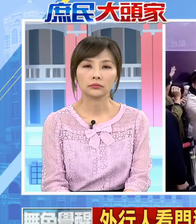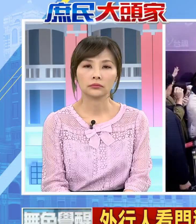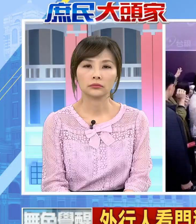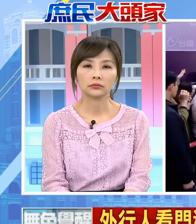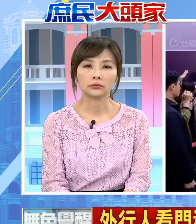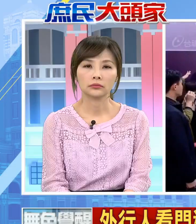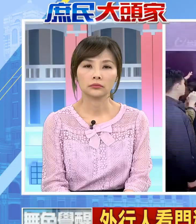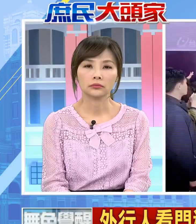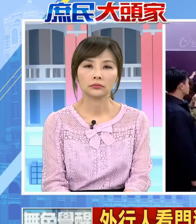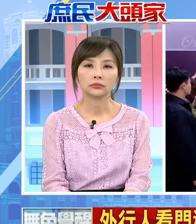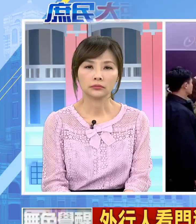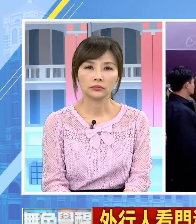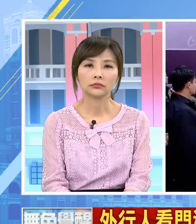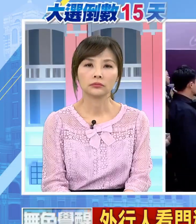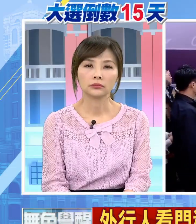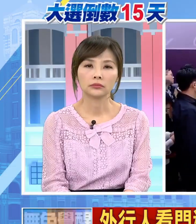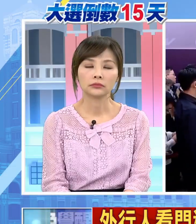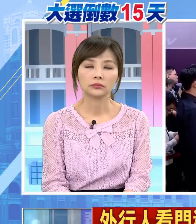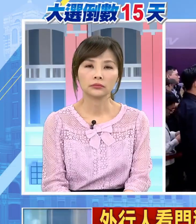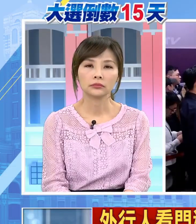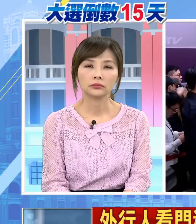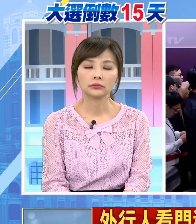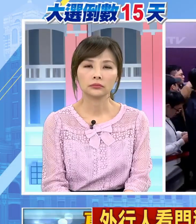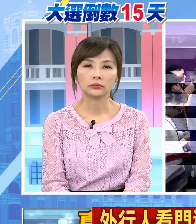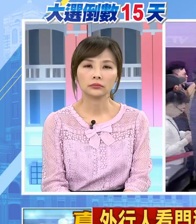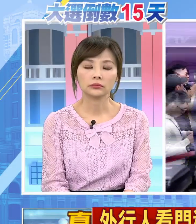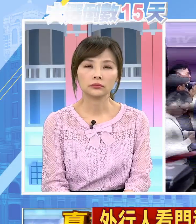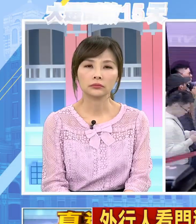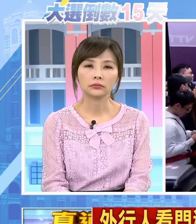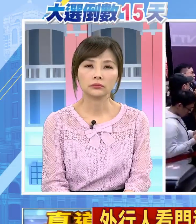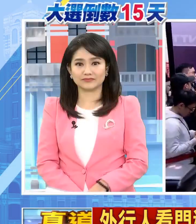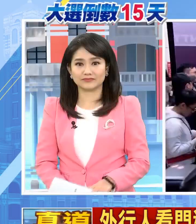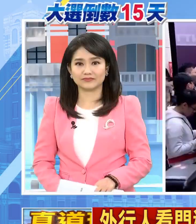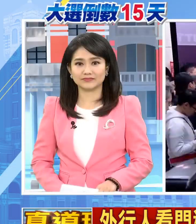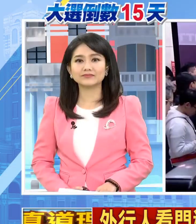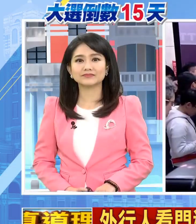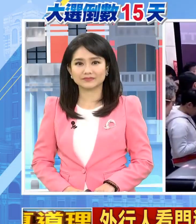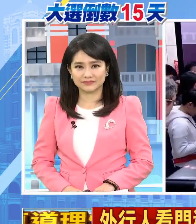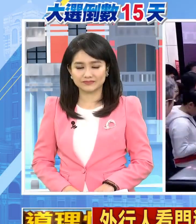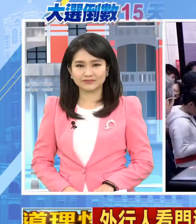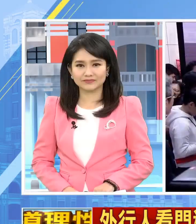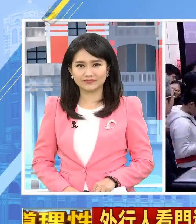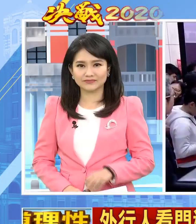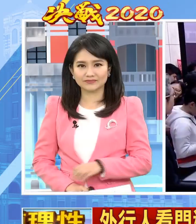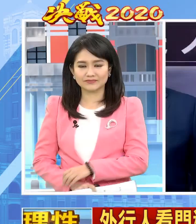还是 总统想请问一下，中国的航空母舰行经台湾海峡，你不会对这件事情？